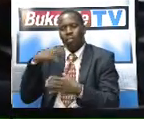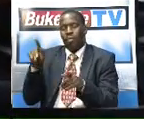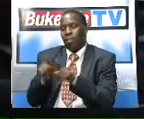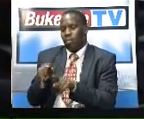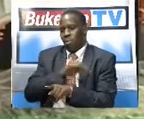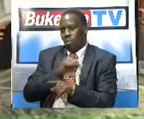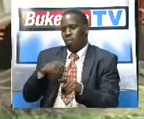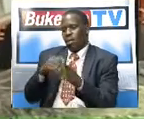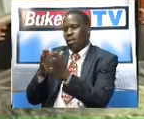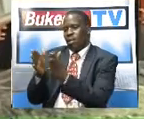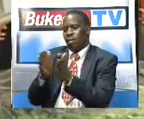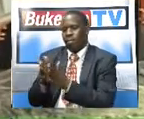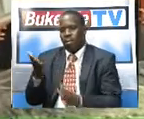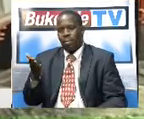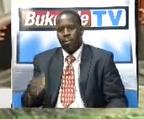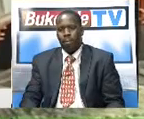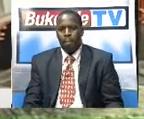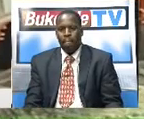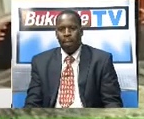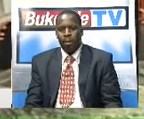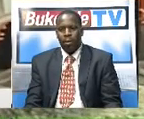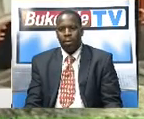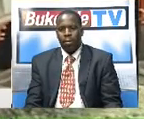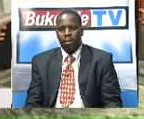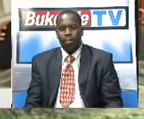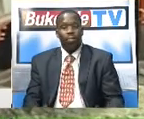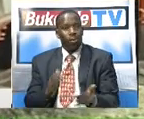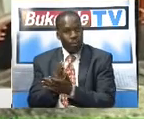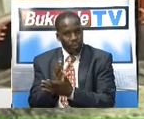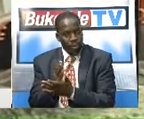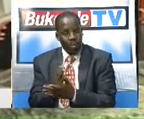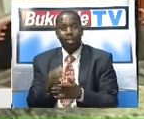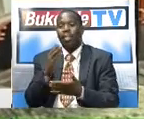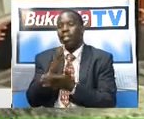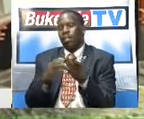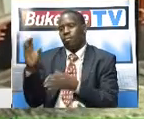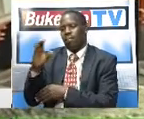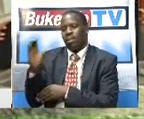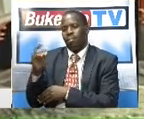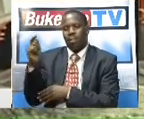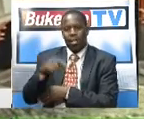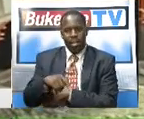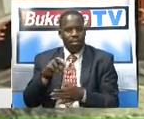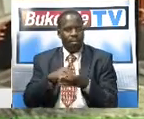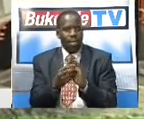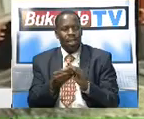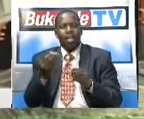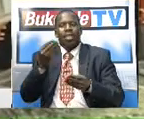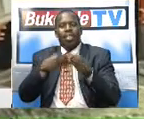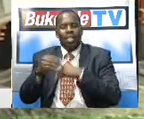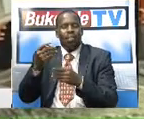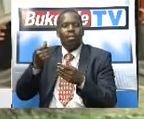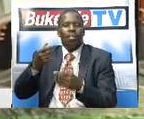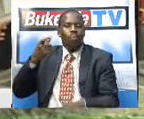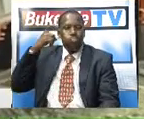Lidia bw'annyonnyola. Obuzibu bwe tufuna bakasitomazi abamu tukaana nnyo nabo bagaa kusoso bivana tuseera naye nga naffe